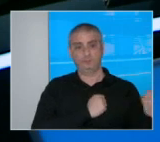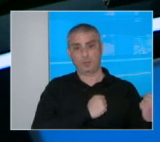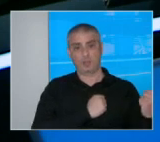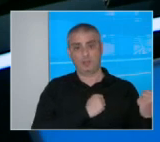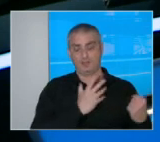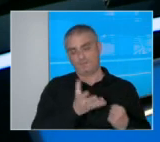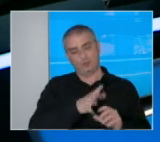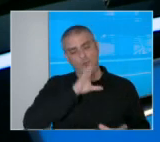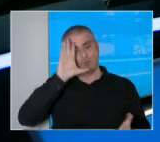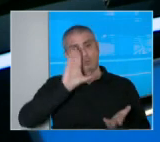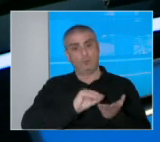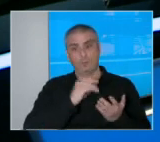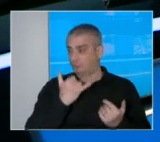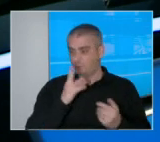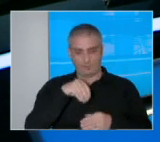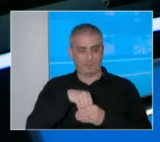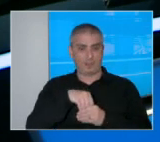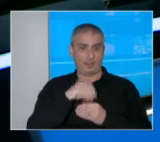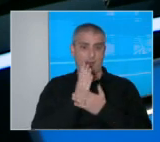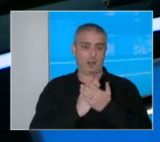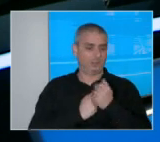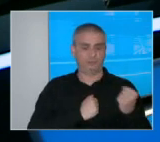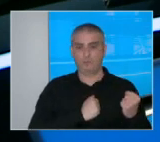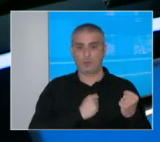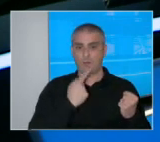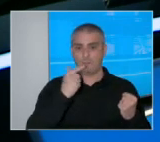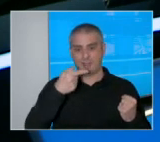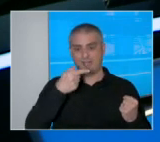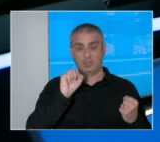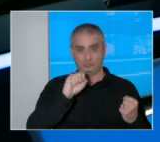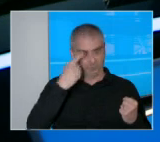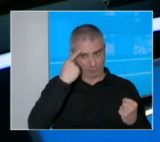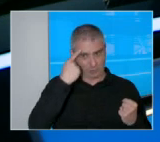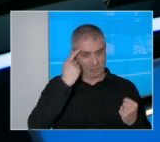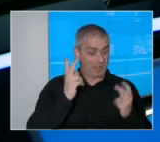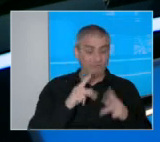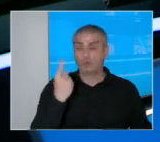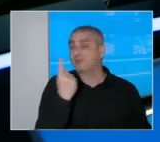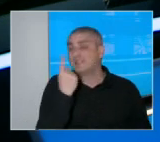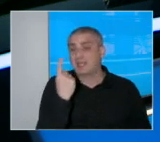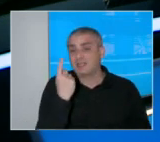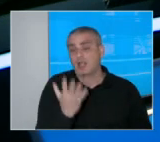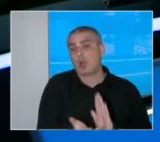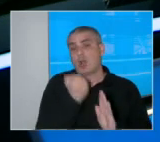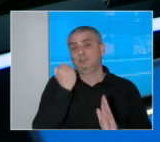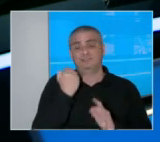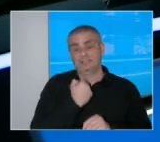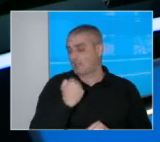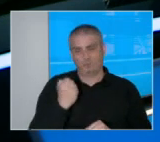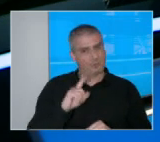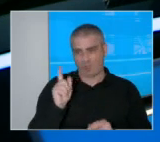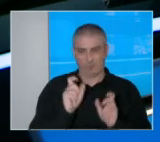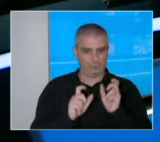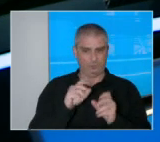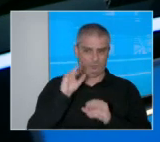ואז שתה לו את המנדטים הימנים. עכשיו יש לו מנדטים שהם חלק מהשמאל. בא גדעון סער, שיודע שהאפשרות היחידה להוציא מנדטים ימניים, זה לא